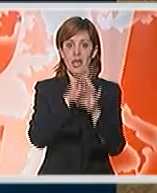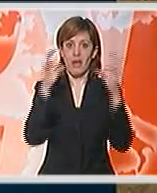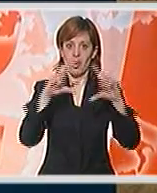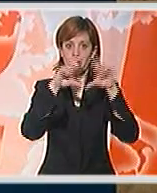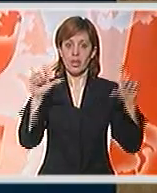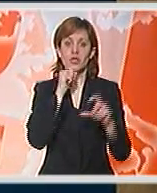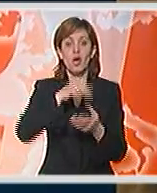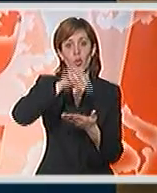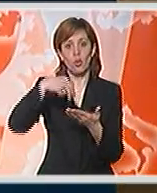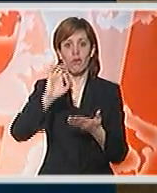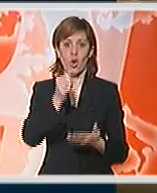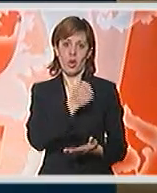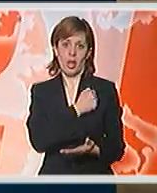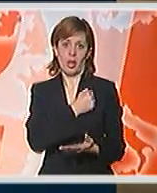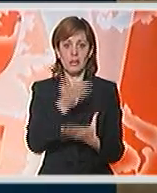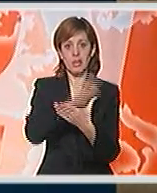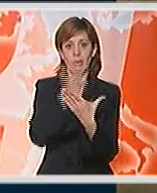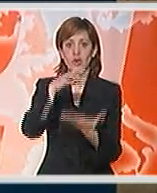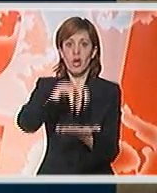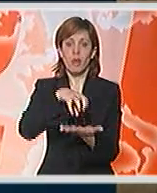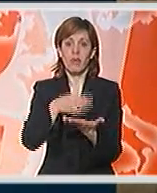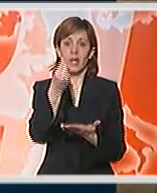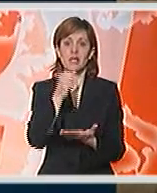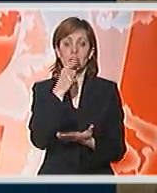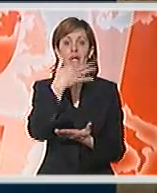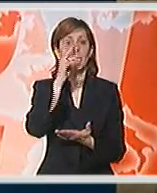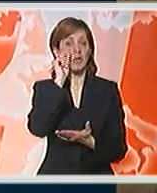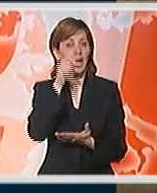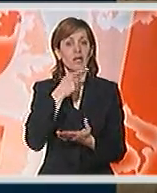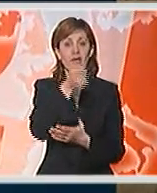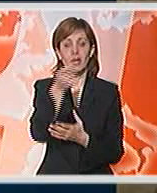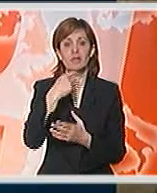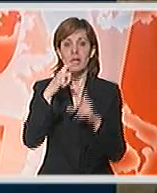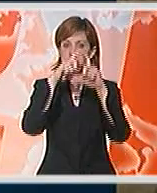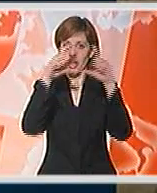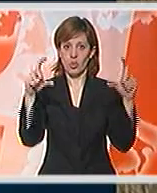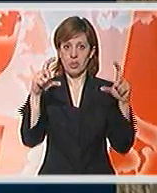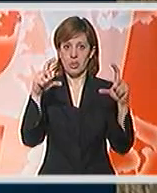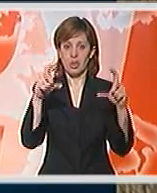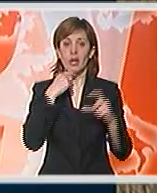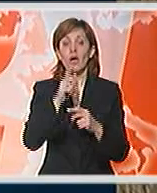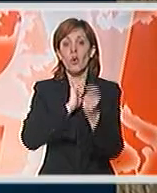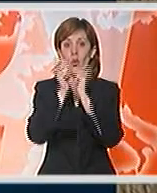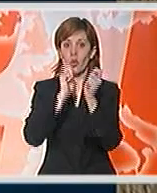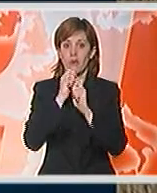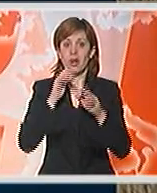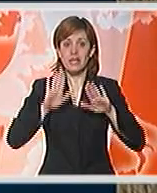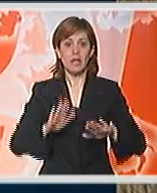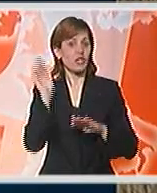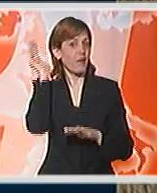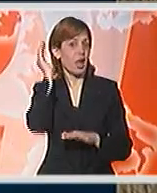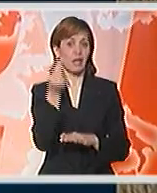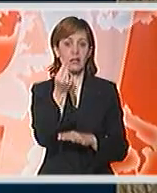kao i ugovor o garanciji između Republike Srbije i te međunarodne finansijske institucije. Ugovore će u sedištu vlade